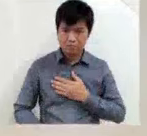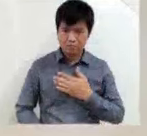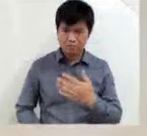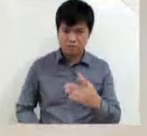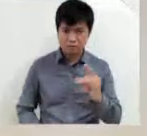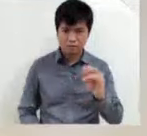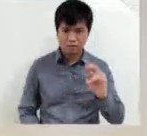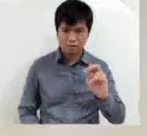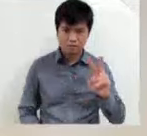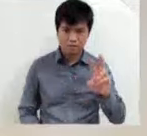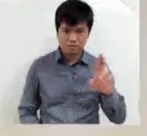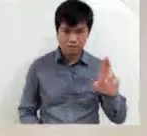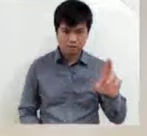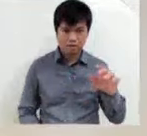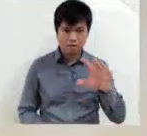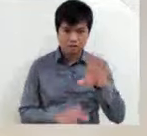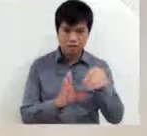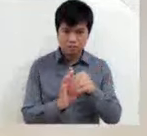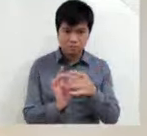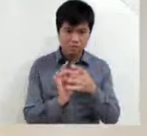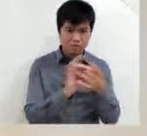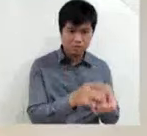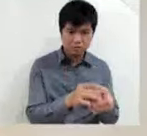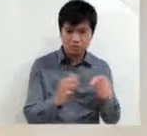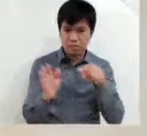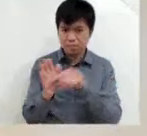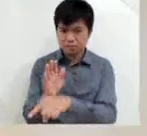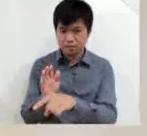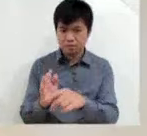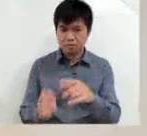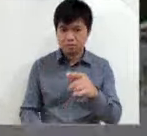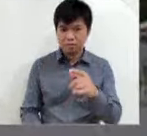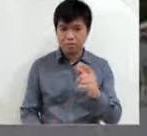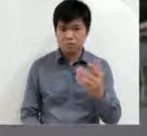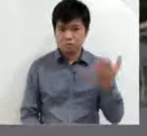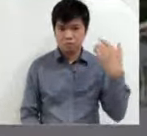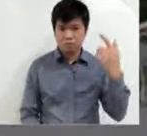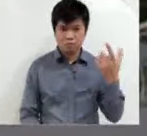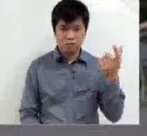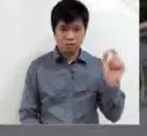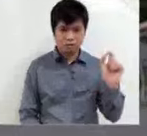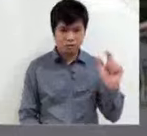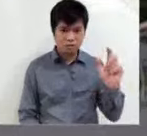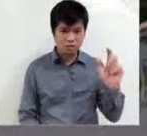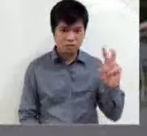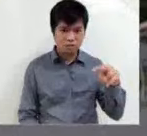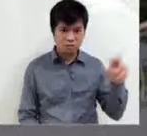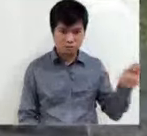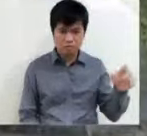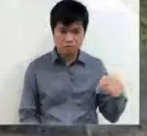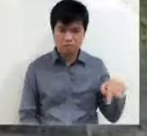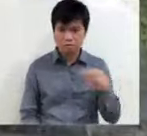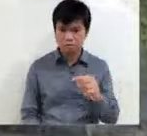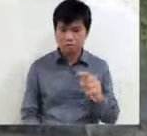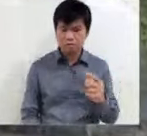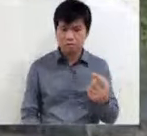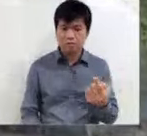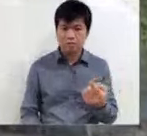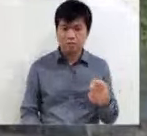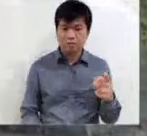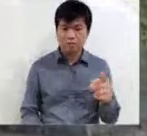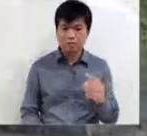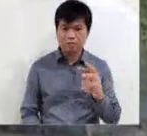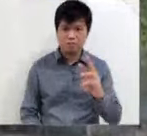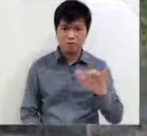nga siya sa pagpaslang kay Cop Percy noong 2022. Isang person deprived of liberty si Mayores